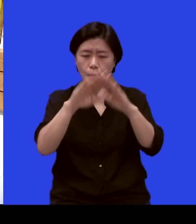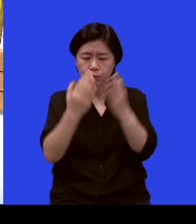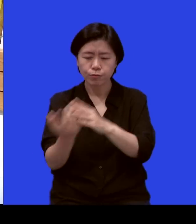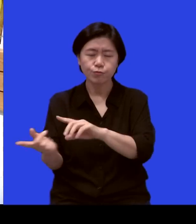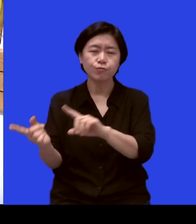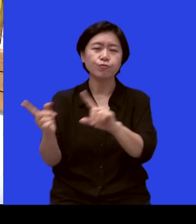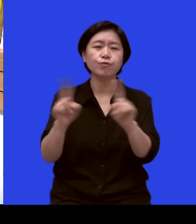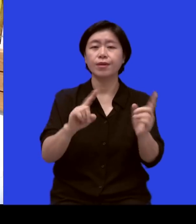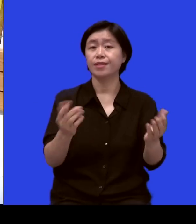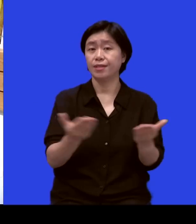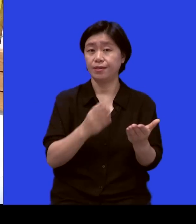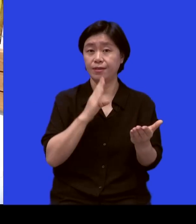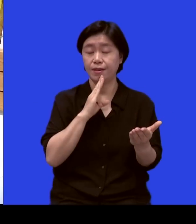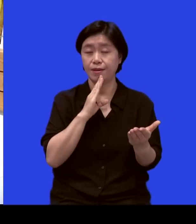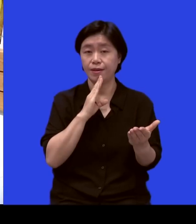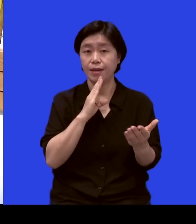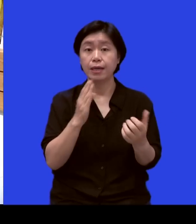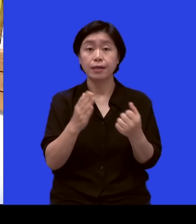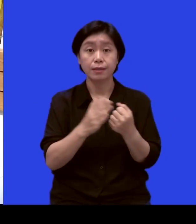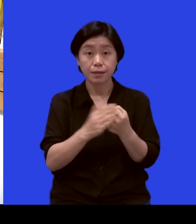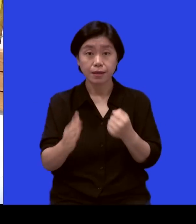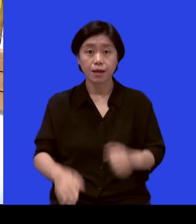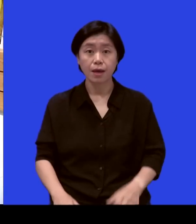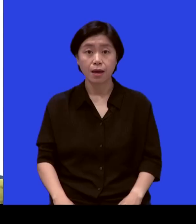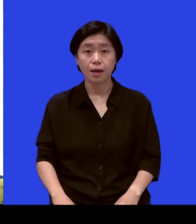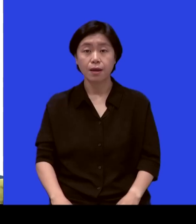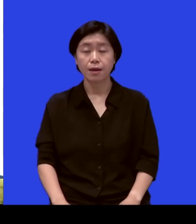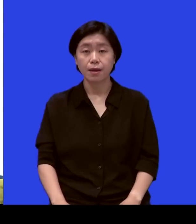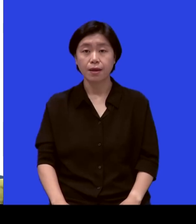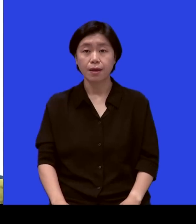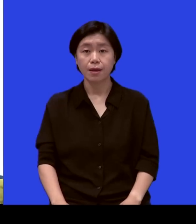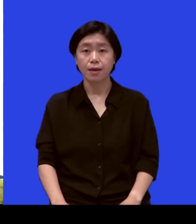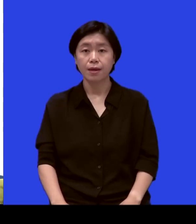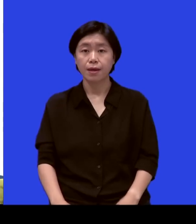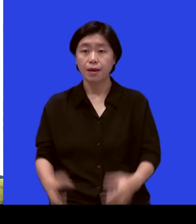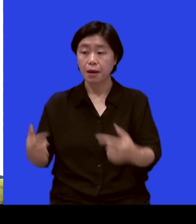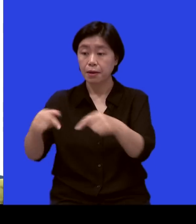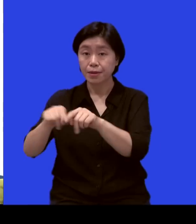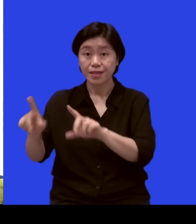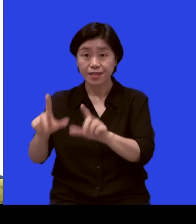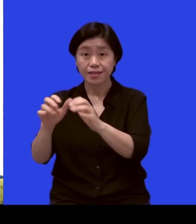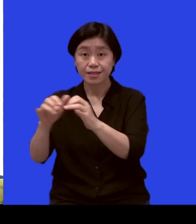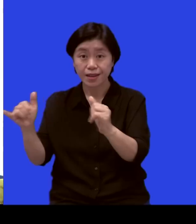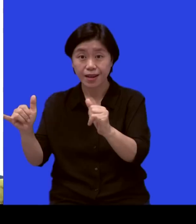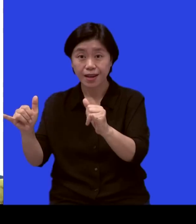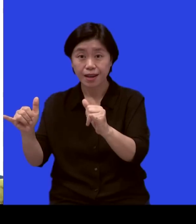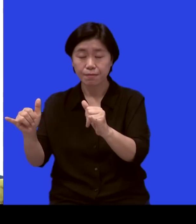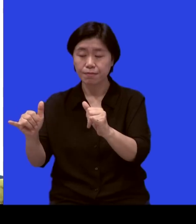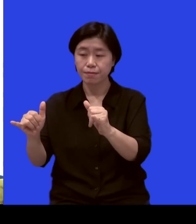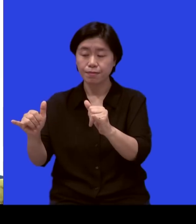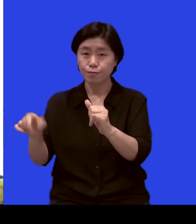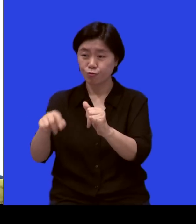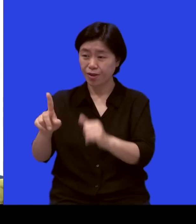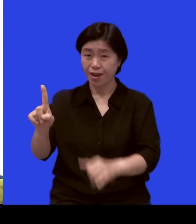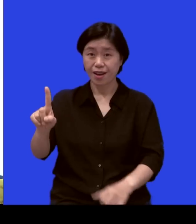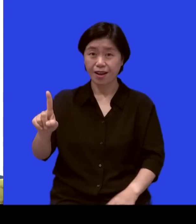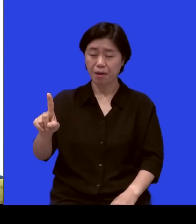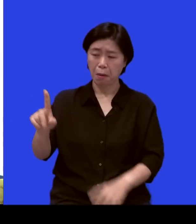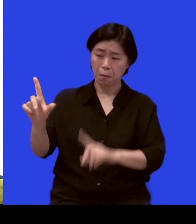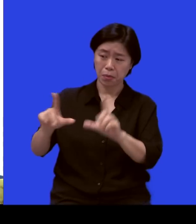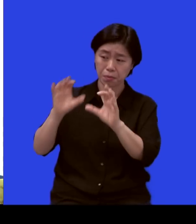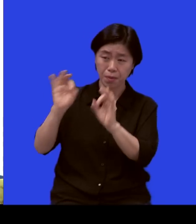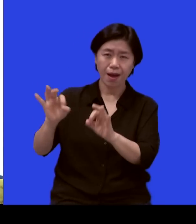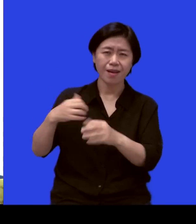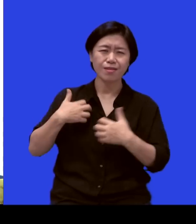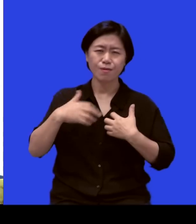맞아요. 그러니까 우리 형제 중에서도 너무 좋아하는 게 자기가 배추밭에 씨를 뿌렸어요. 그러니까는